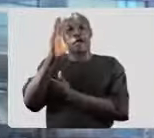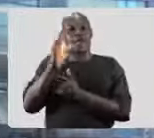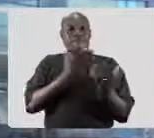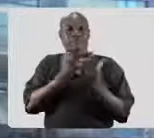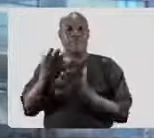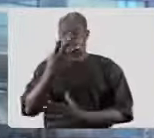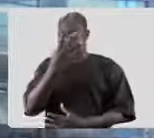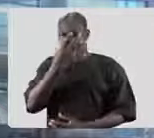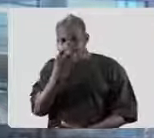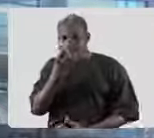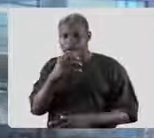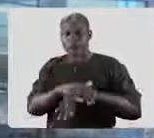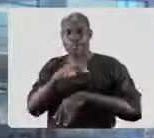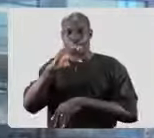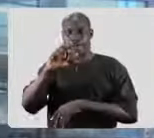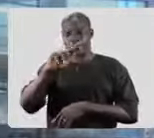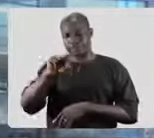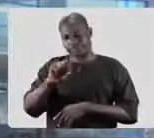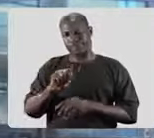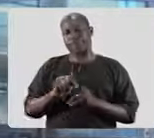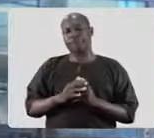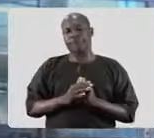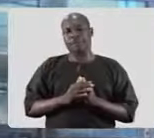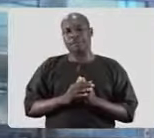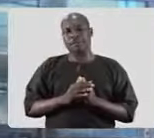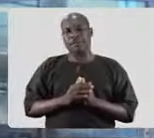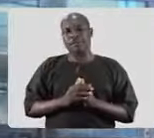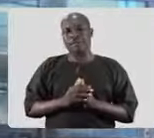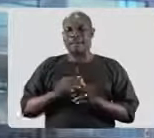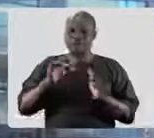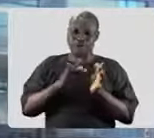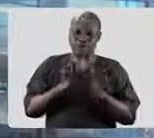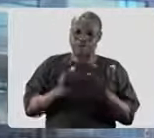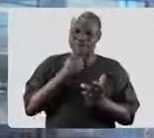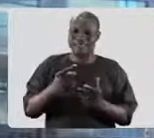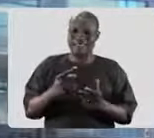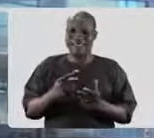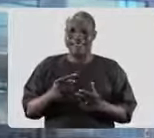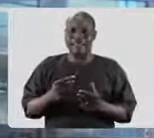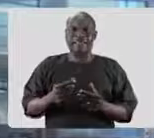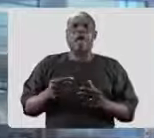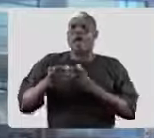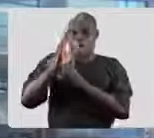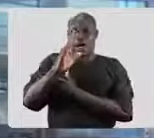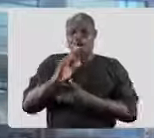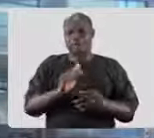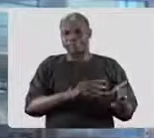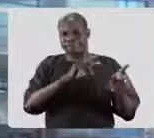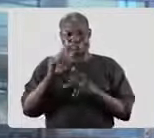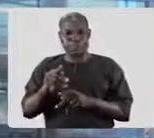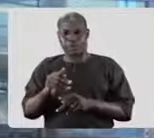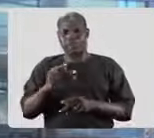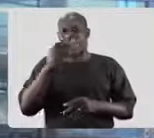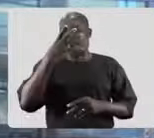de enome ato Cain eso. In fact, Bible says Onyankopon at the mark at